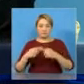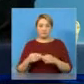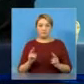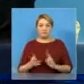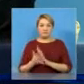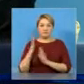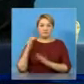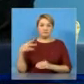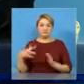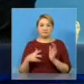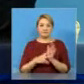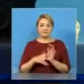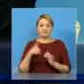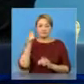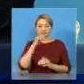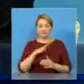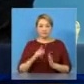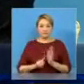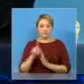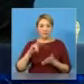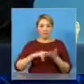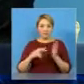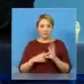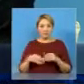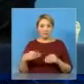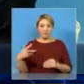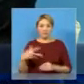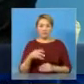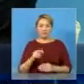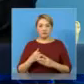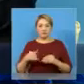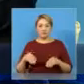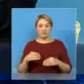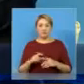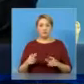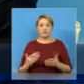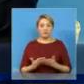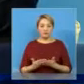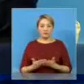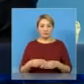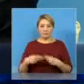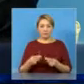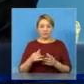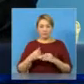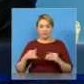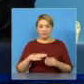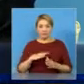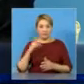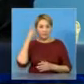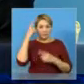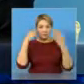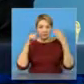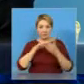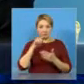в очередь в 2008 году. На начало года планируем выдать около 3 тысяч земельных участков. Прежде чем выдавать землю, мы продумываем и